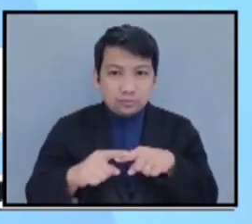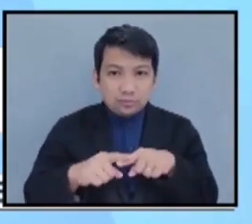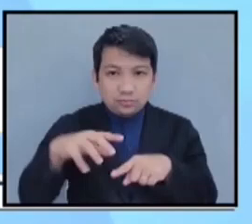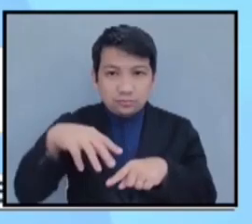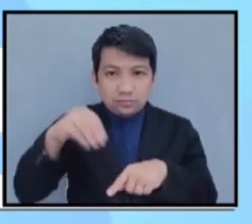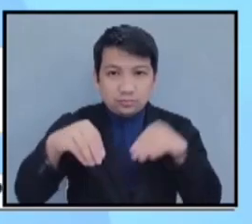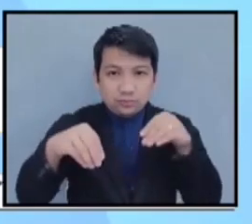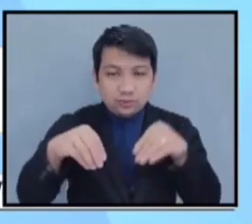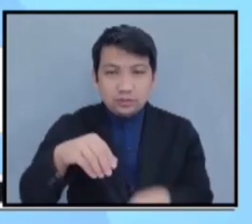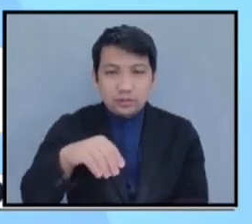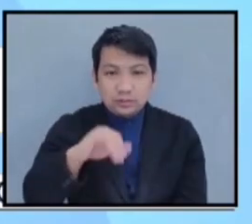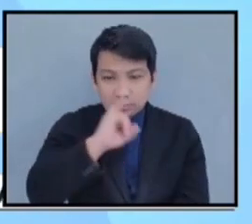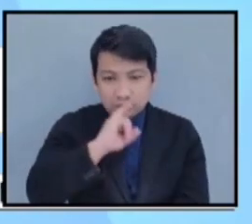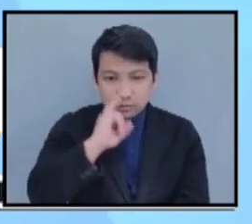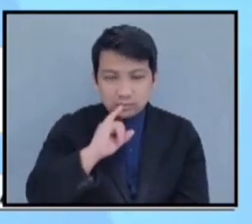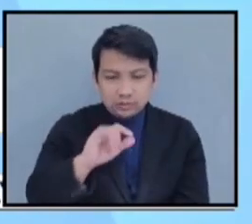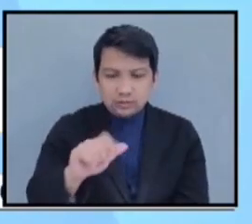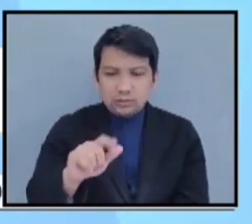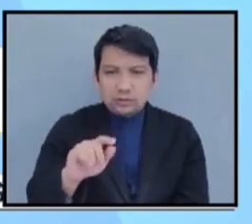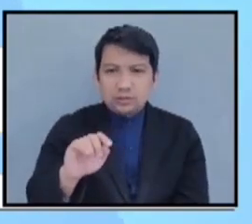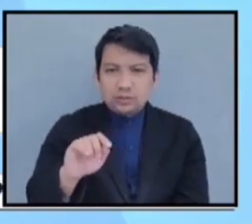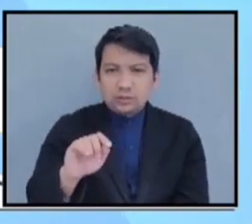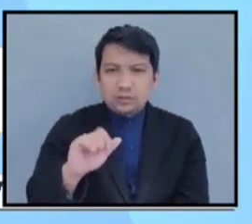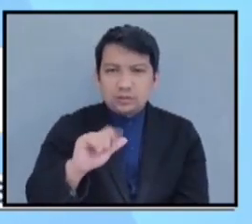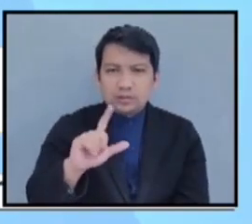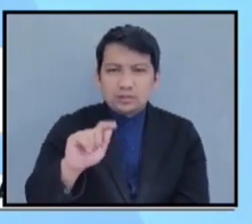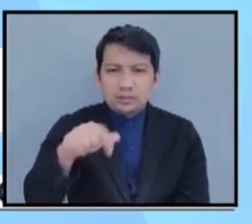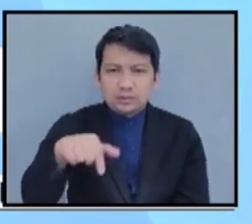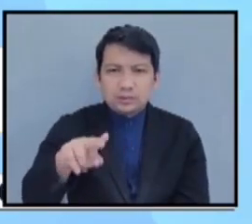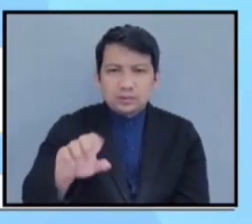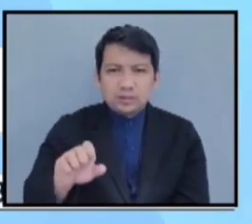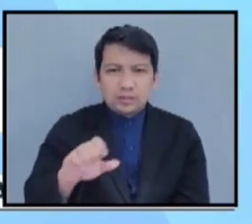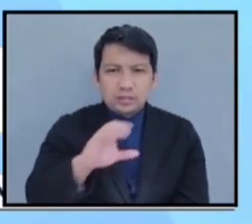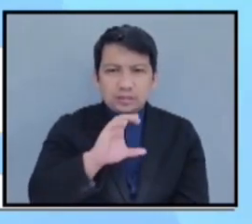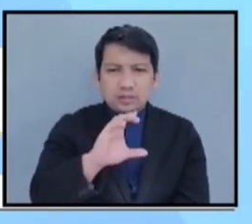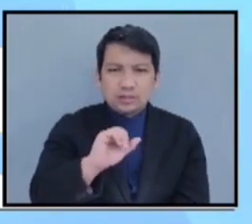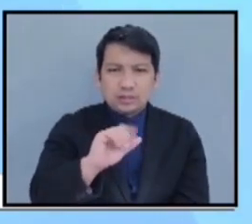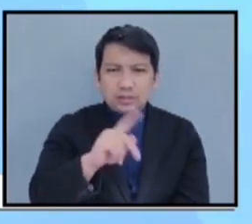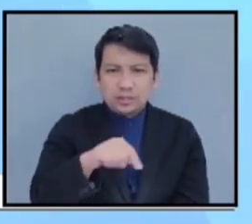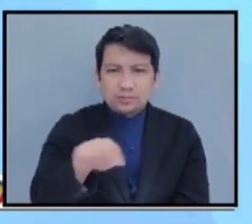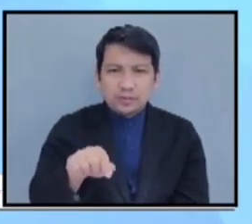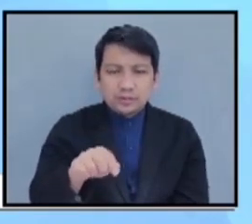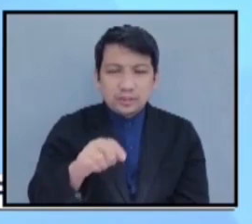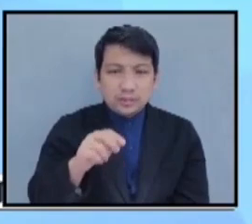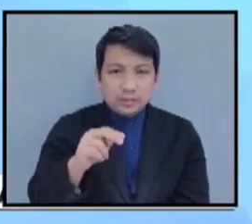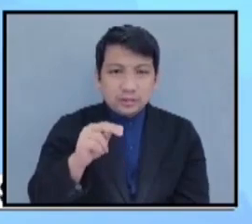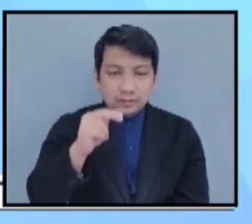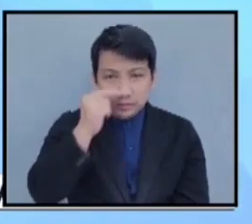Antique, Aklan, Capiz, Guimaras at Negros Occidental.